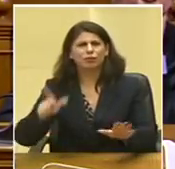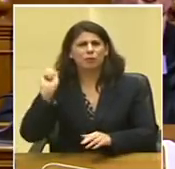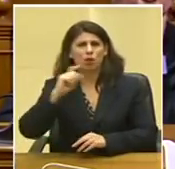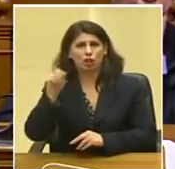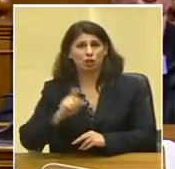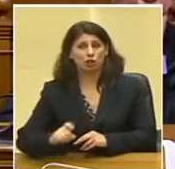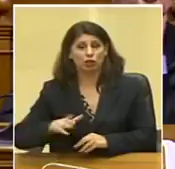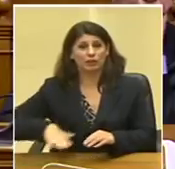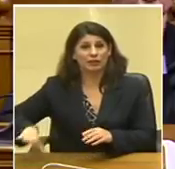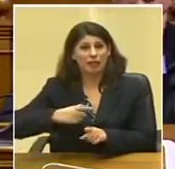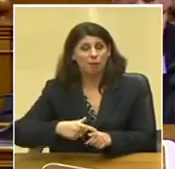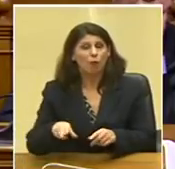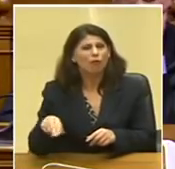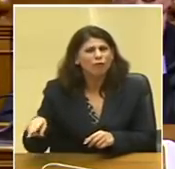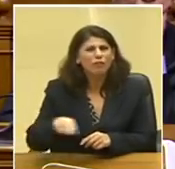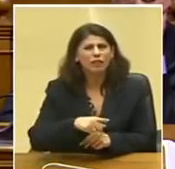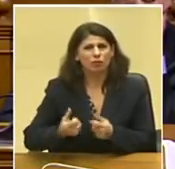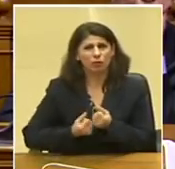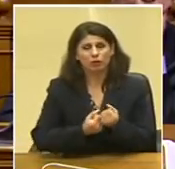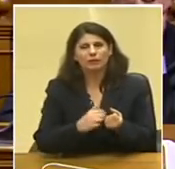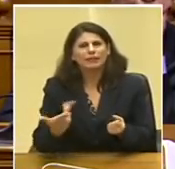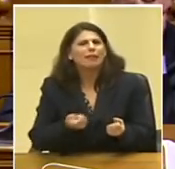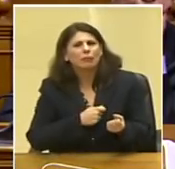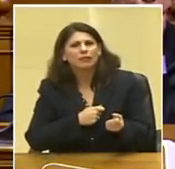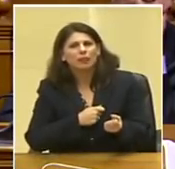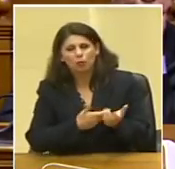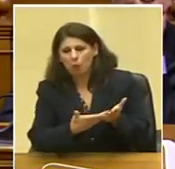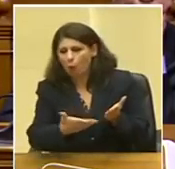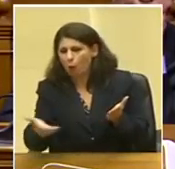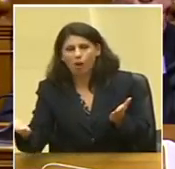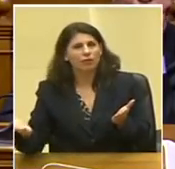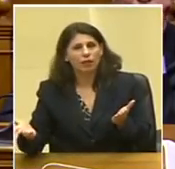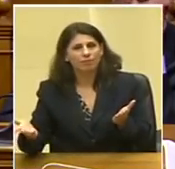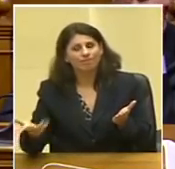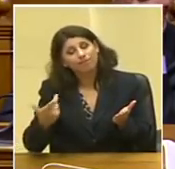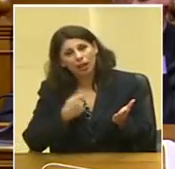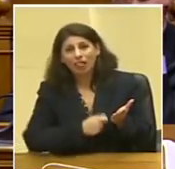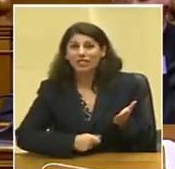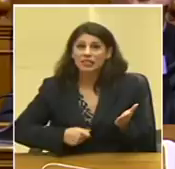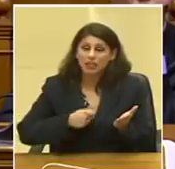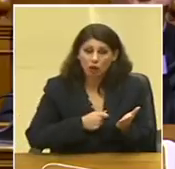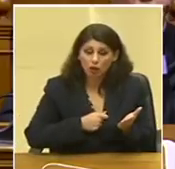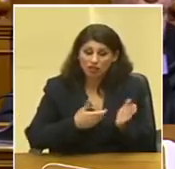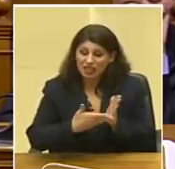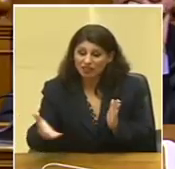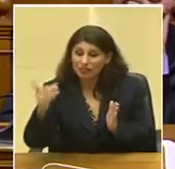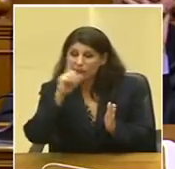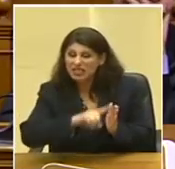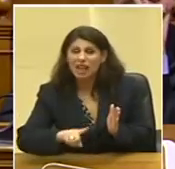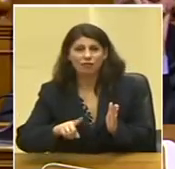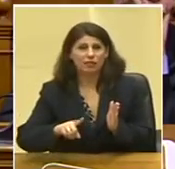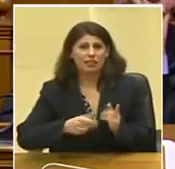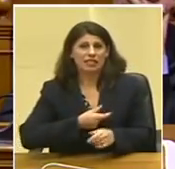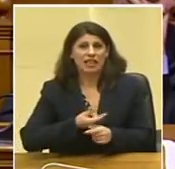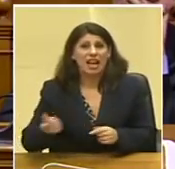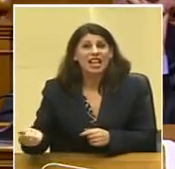τους φίλους σας και υποστηρικτές σας. Τι να πιστέψουμε λοιπόν από όλα αυτά. Και δυστυχώς πάνω σε αυτά βασίζεστε εσείς